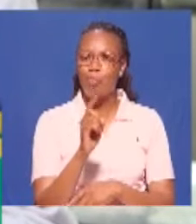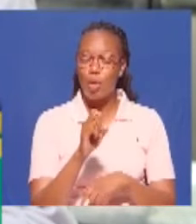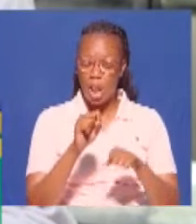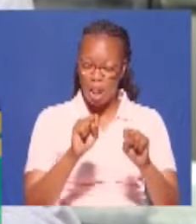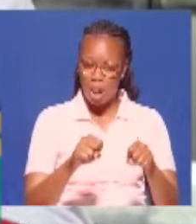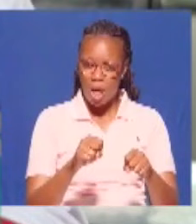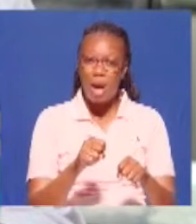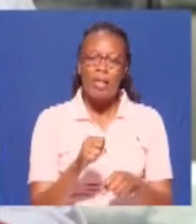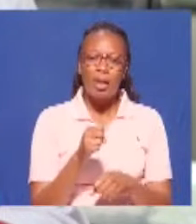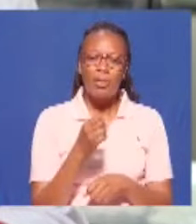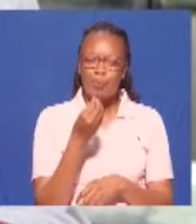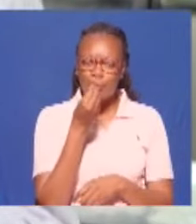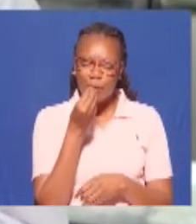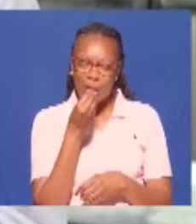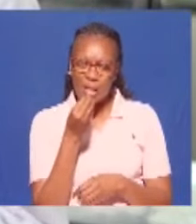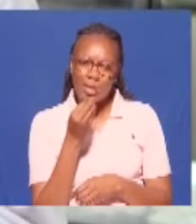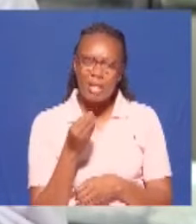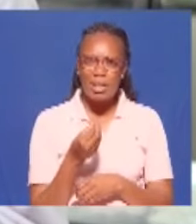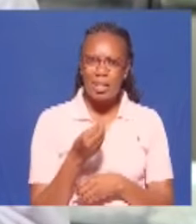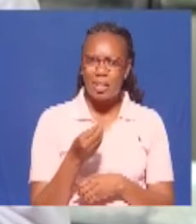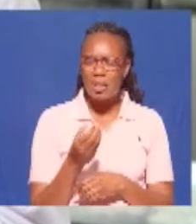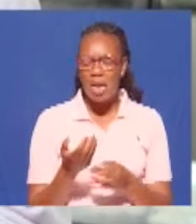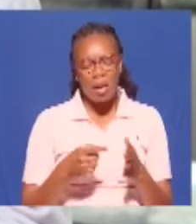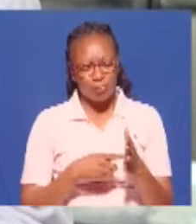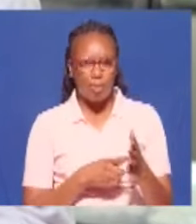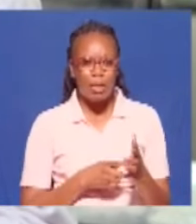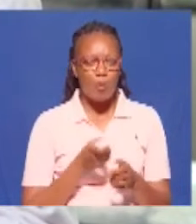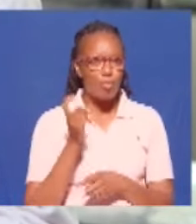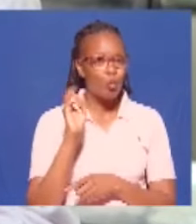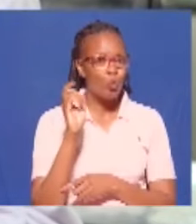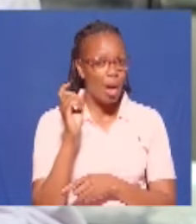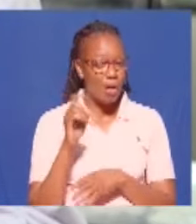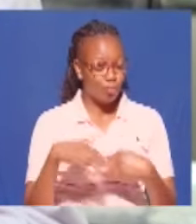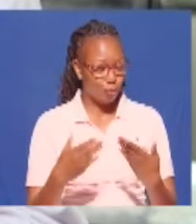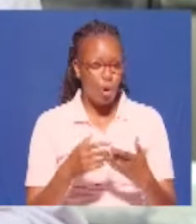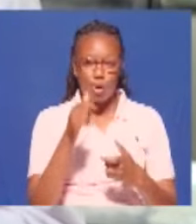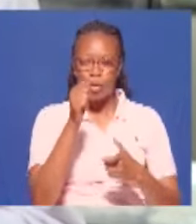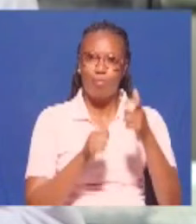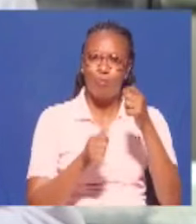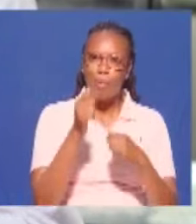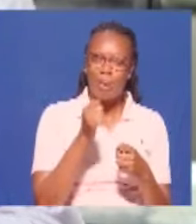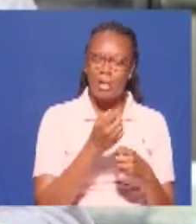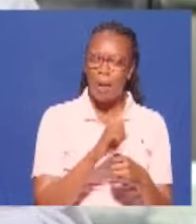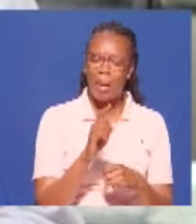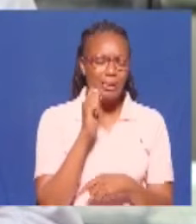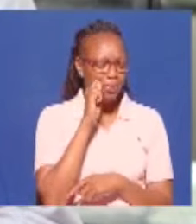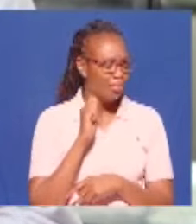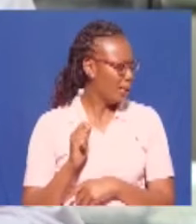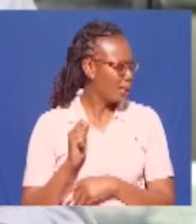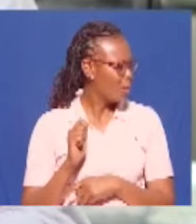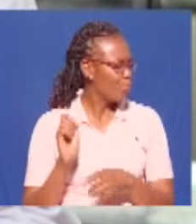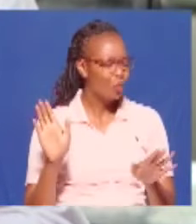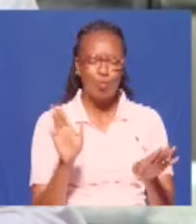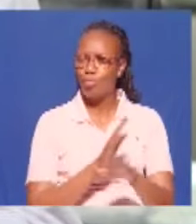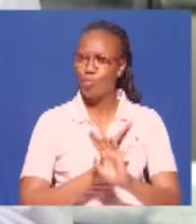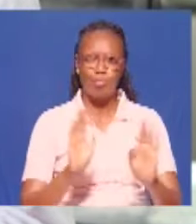kula viungo vya wanyama kama vile mayai ama maziwa, lakini hawali nyama kabisa. Kwa hivyo